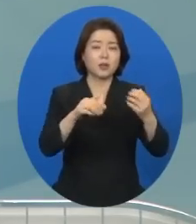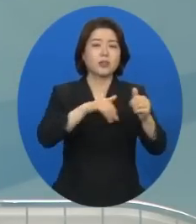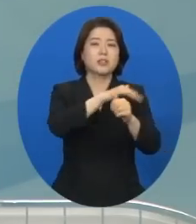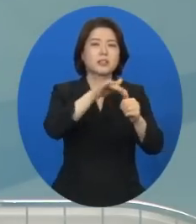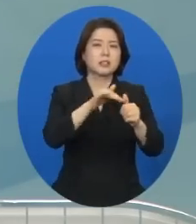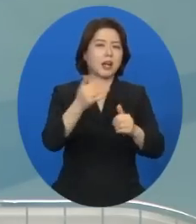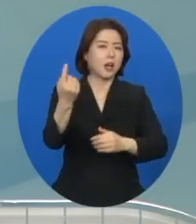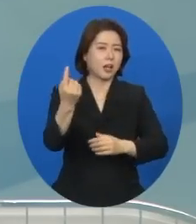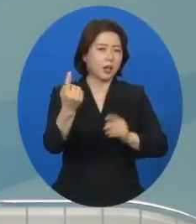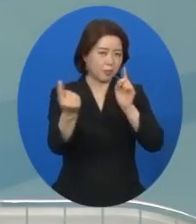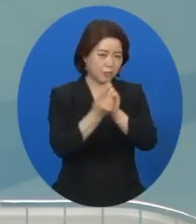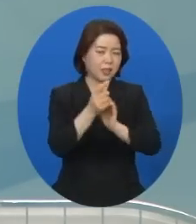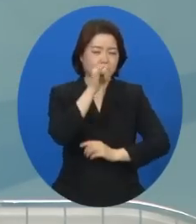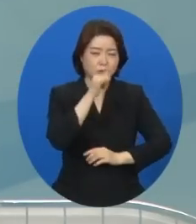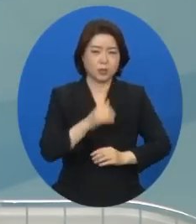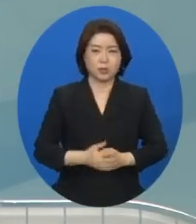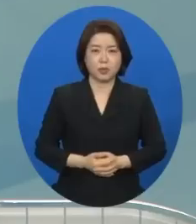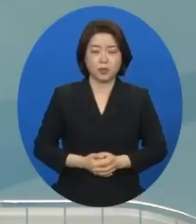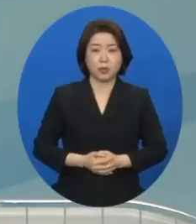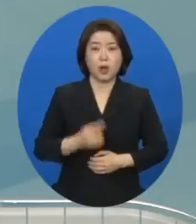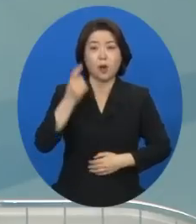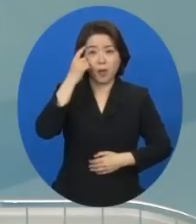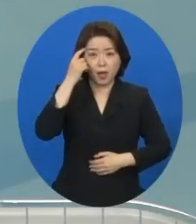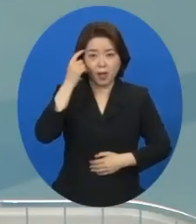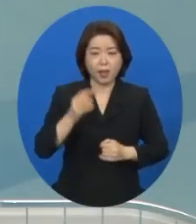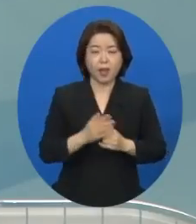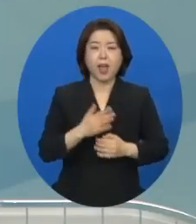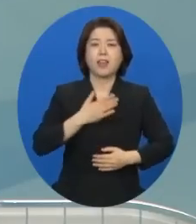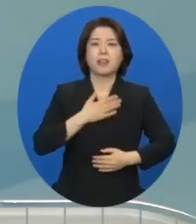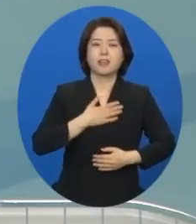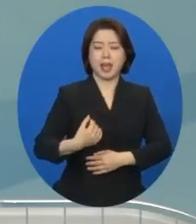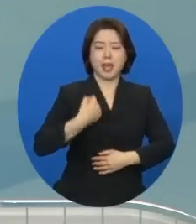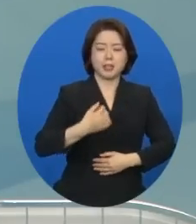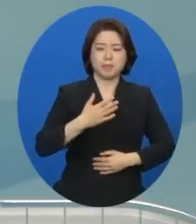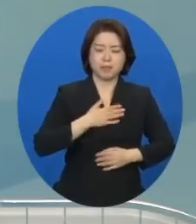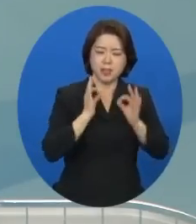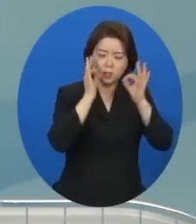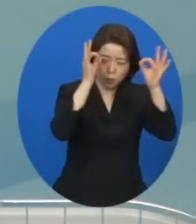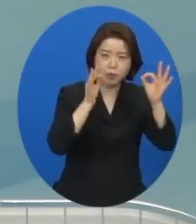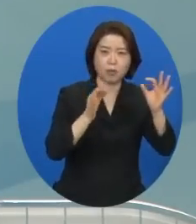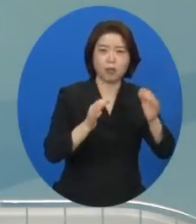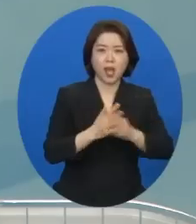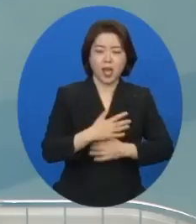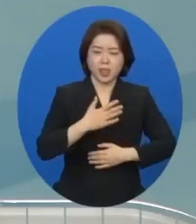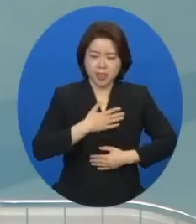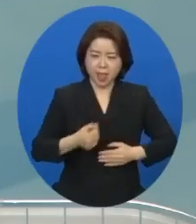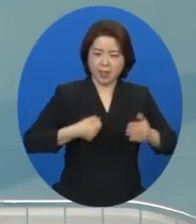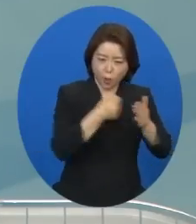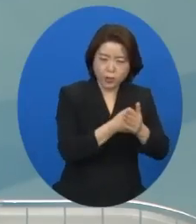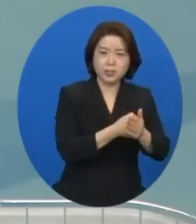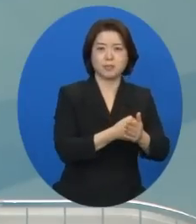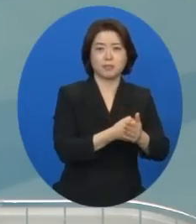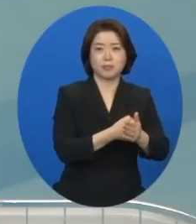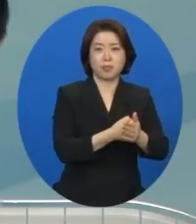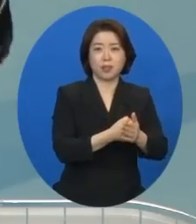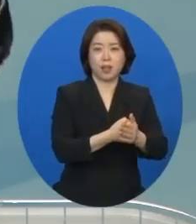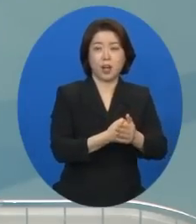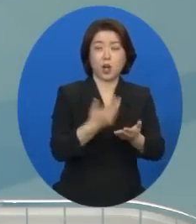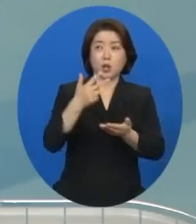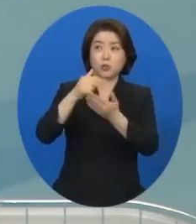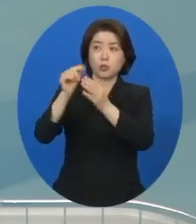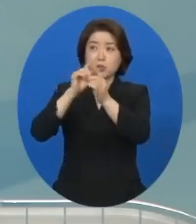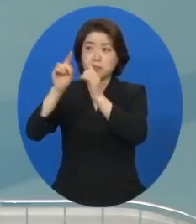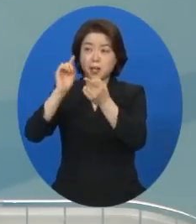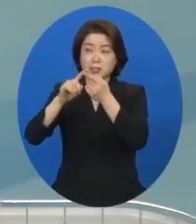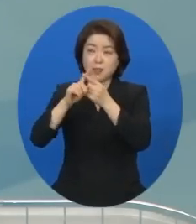있어요. 이유는 자기들의 힘으로, 자기들의 노력으로, 자기 결심으로 주님의